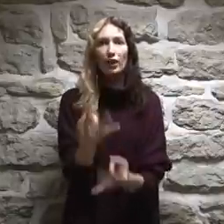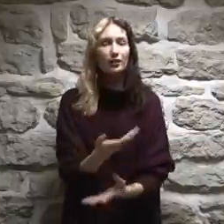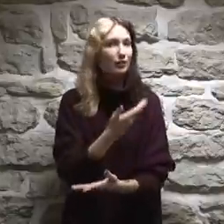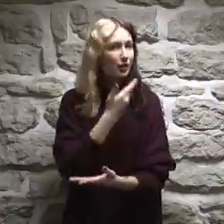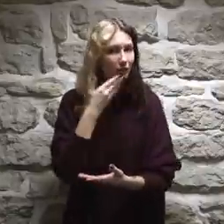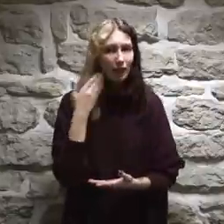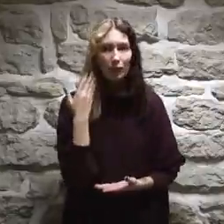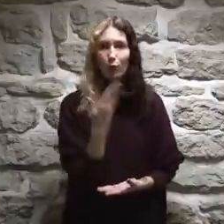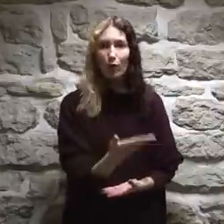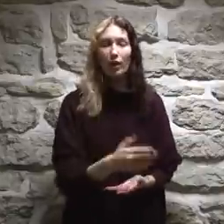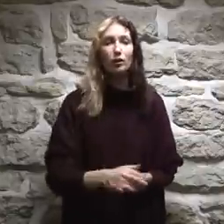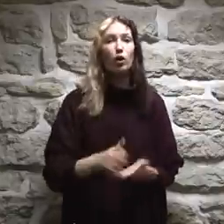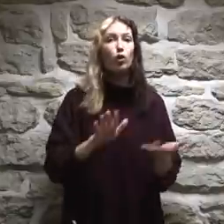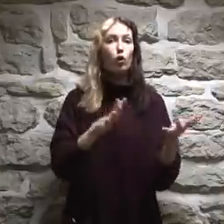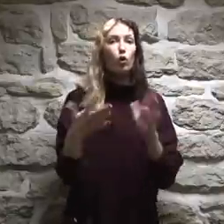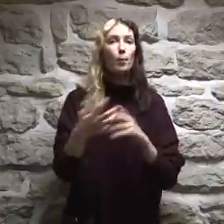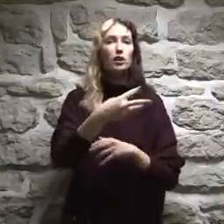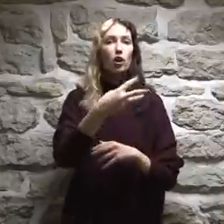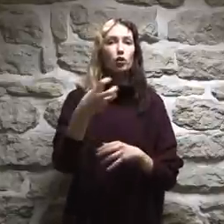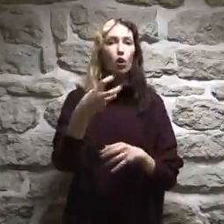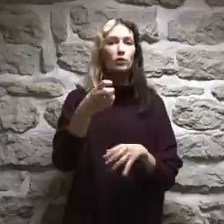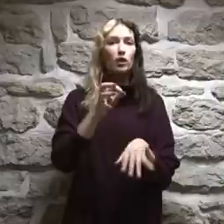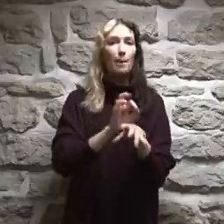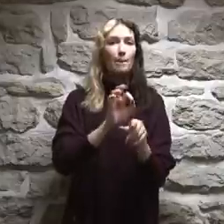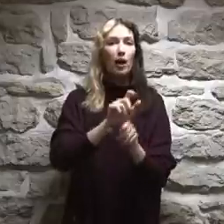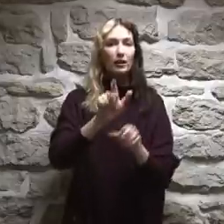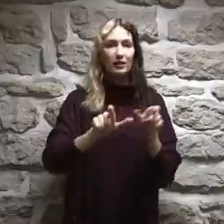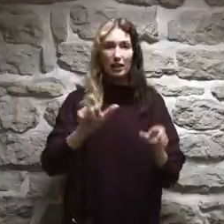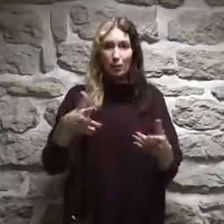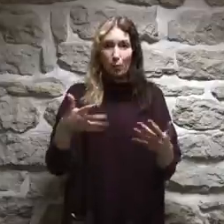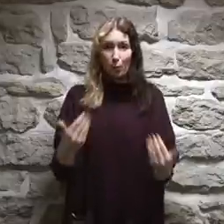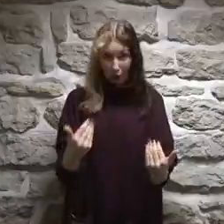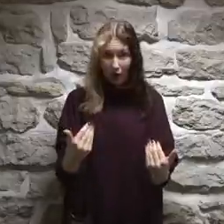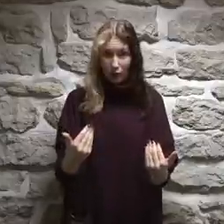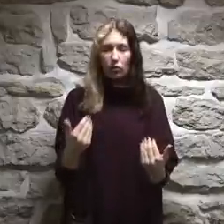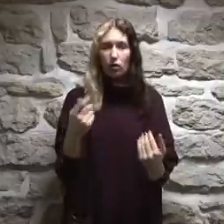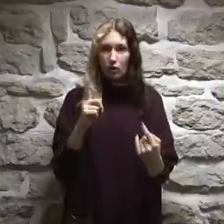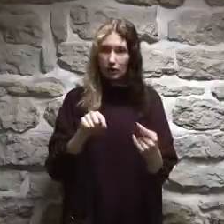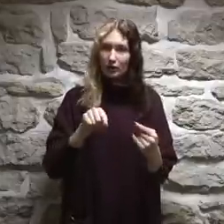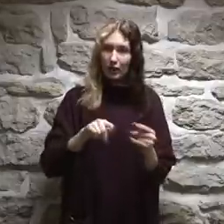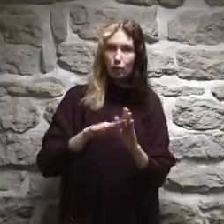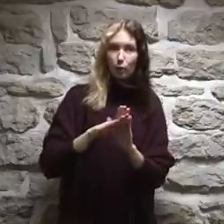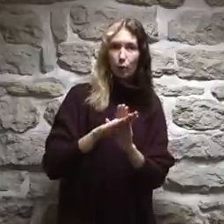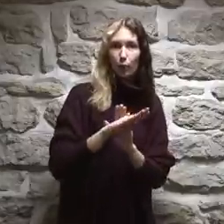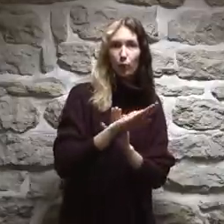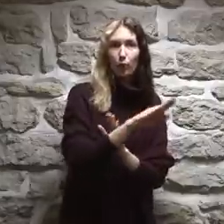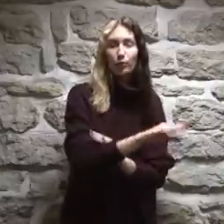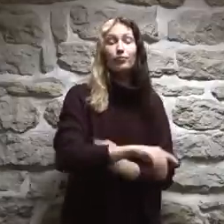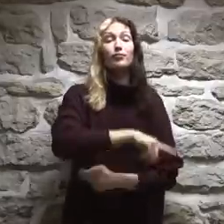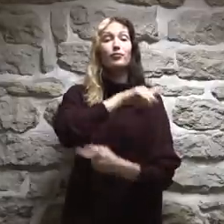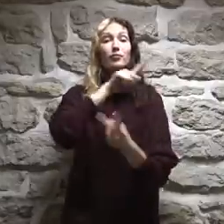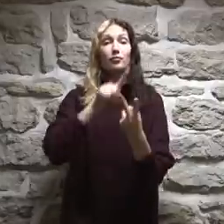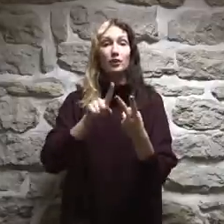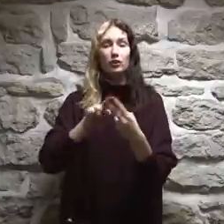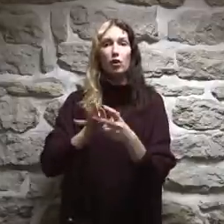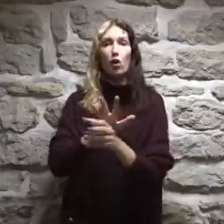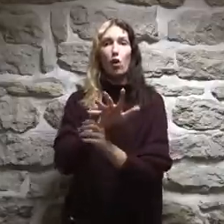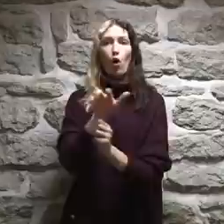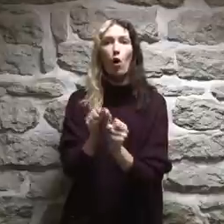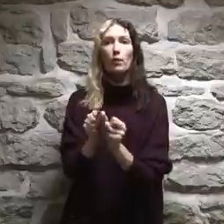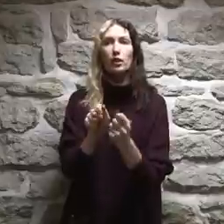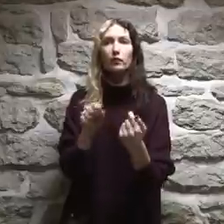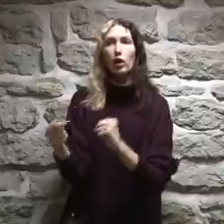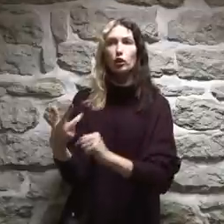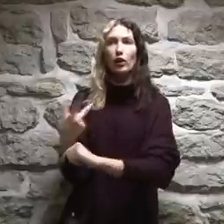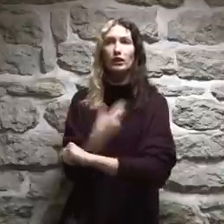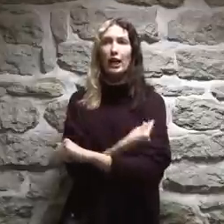on see ligi 300 ja see number on kasvamas. Teiseks, et omikroni vastu vaktsineerimine ei